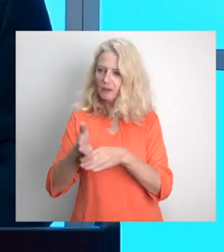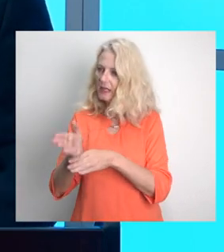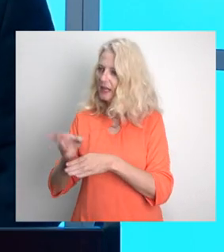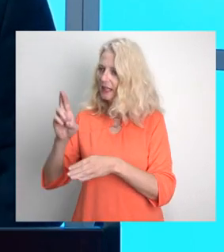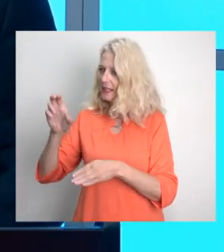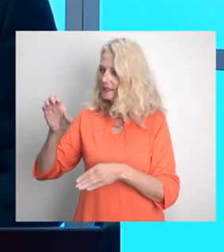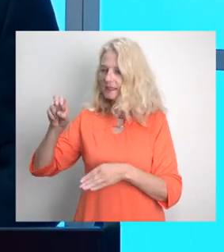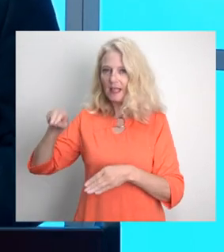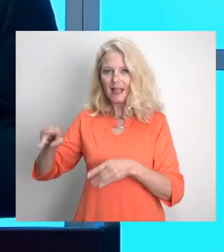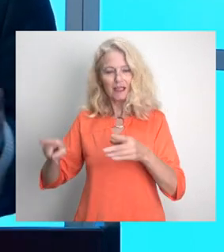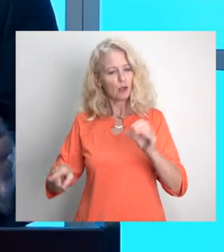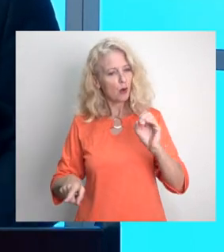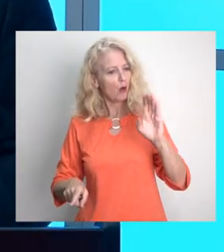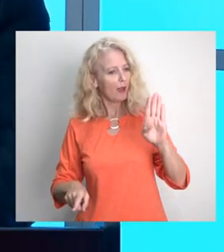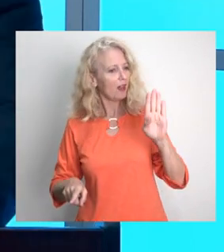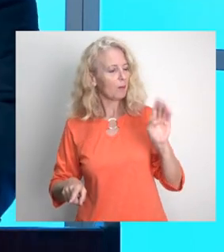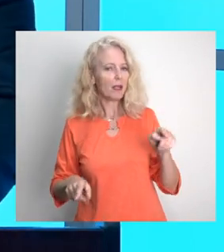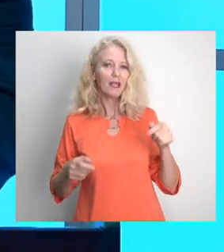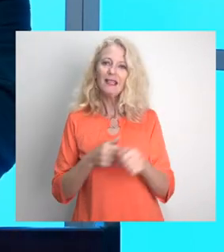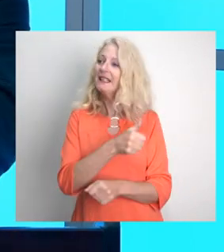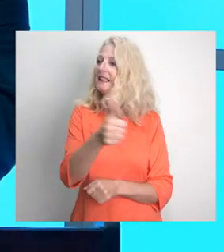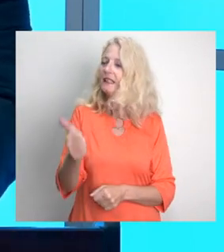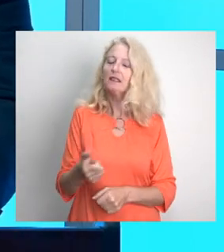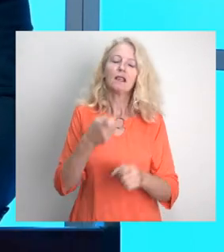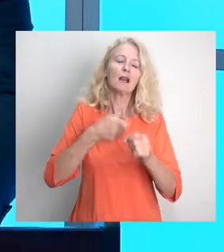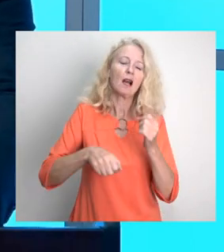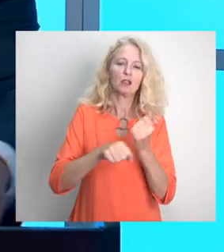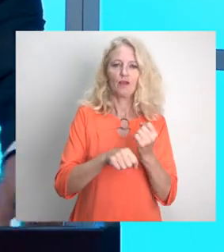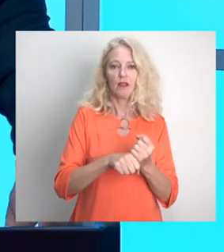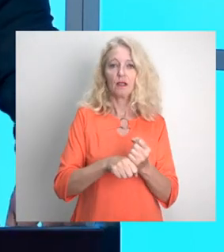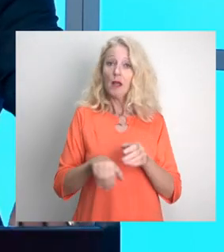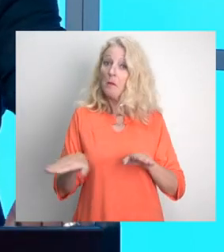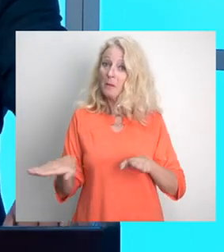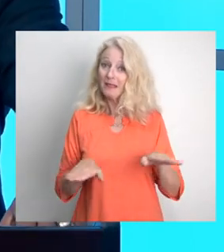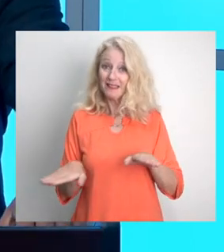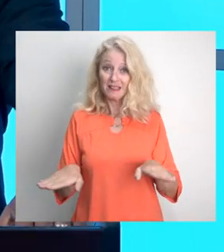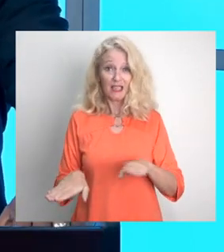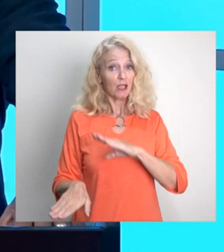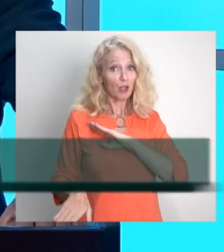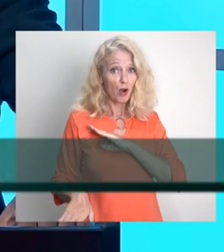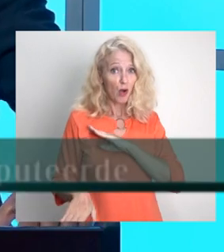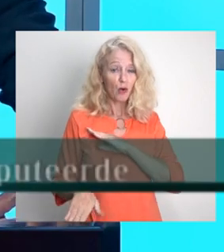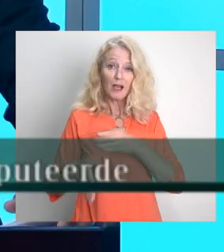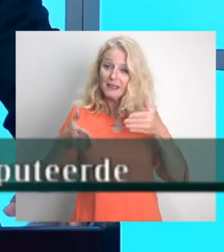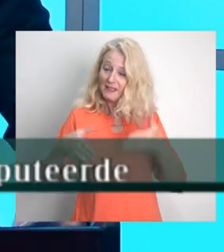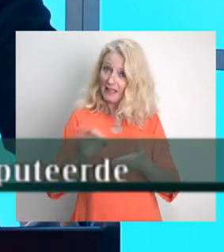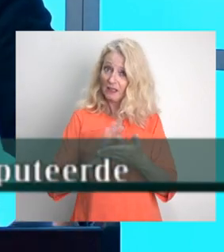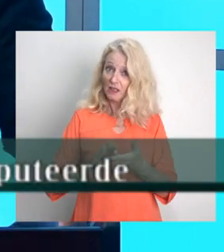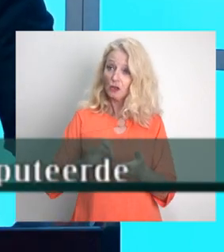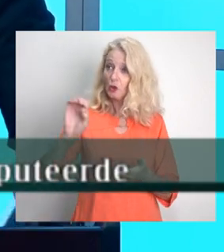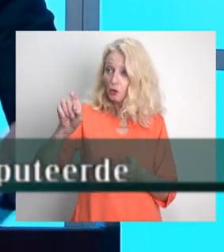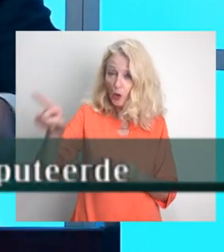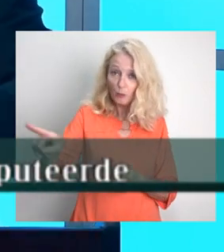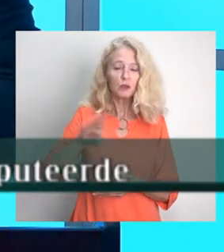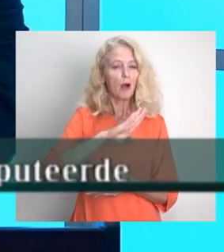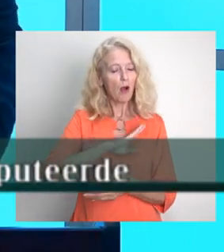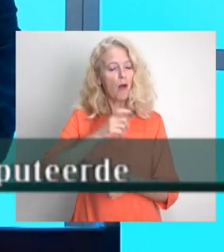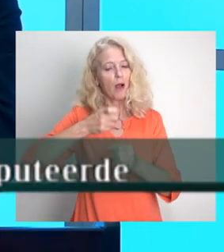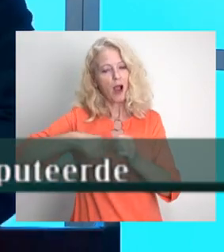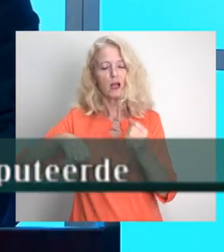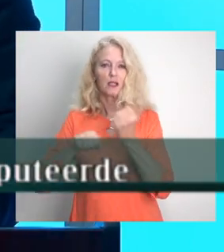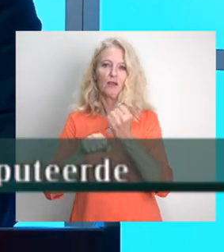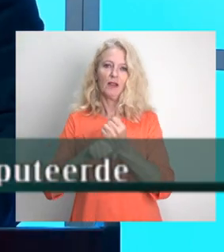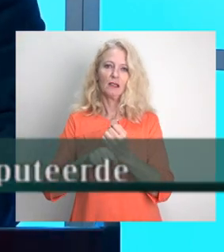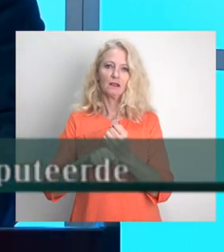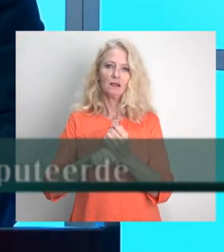afdelingen van het RCN en dan ieder die tot op heden heel hard heeft gewerkt. Ministeries, staatssecretaris Knops en andere ministeries